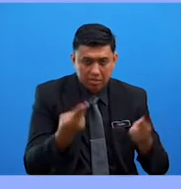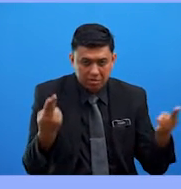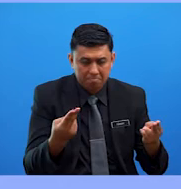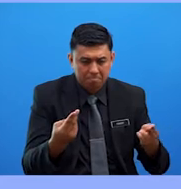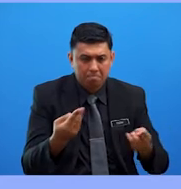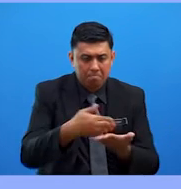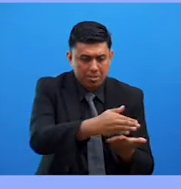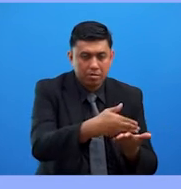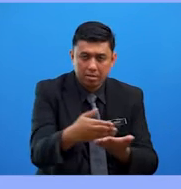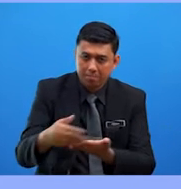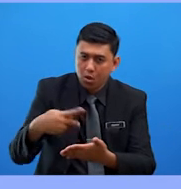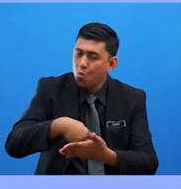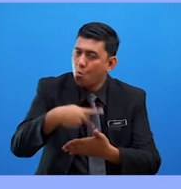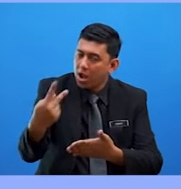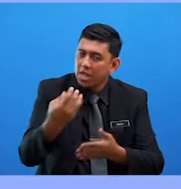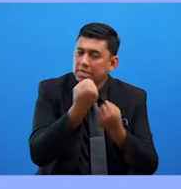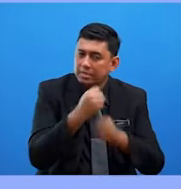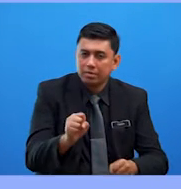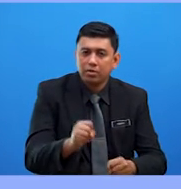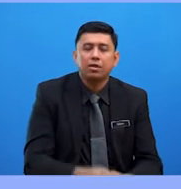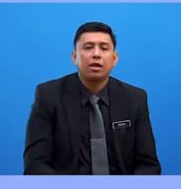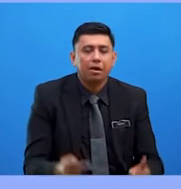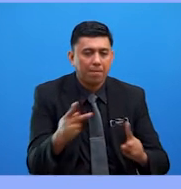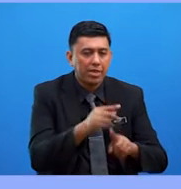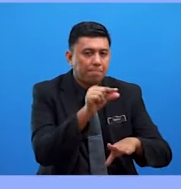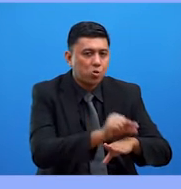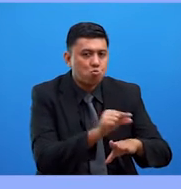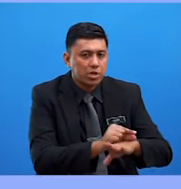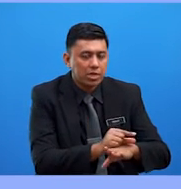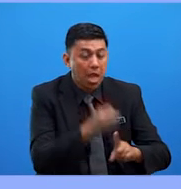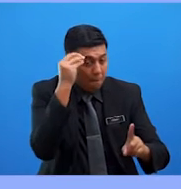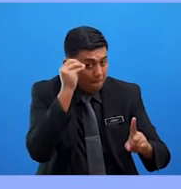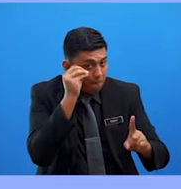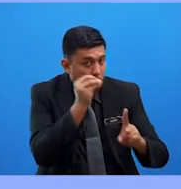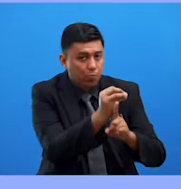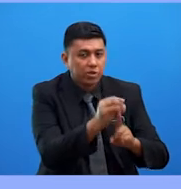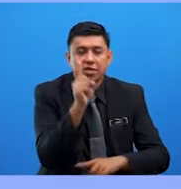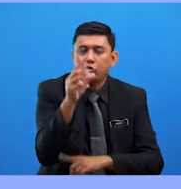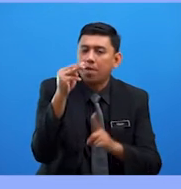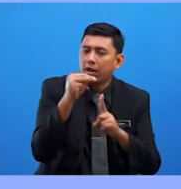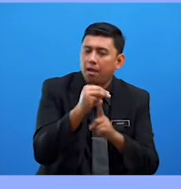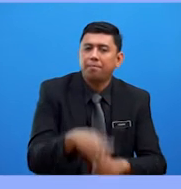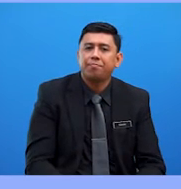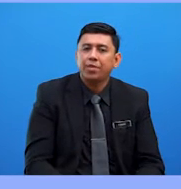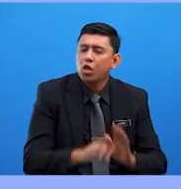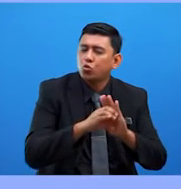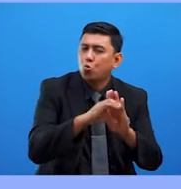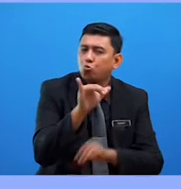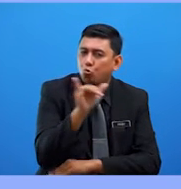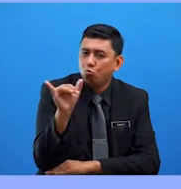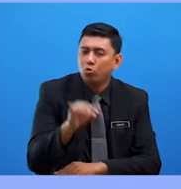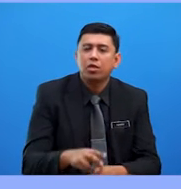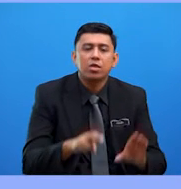Usaha mengagihkan keluaran siap kepada pengguna sasaran 1 markah.